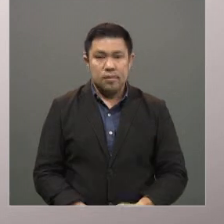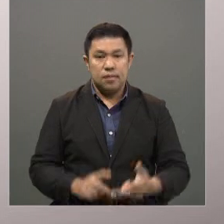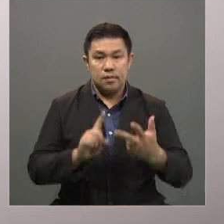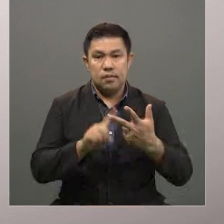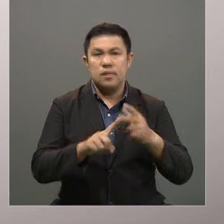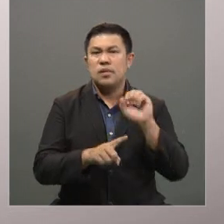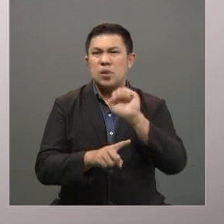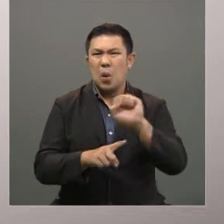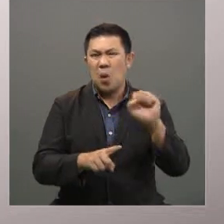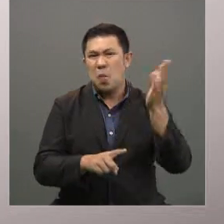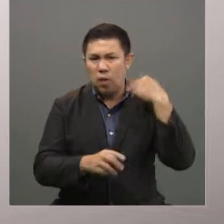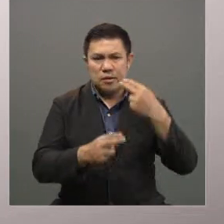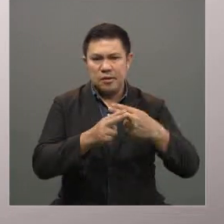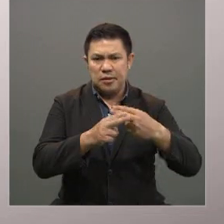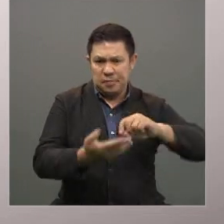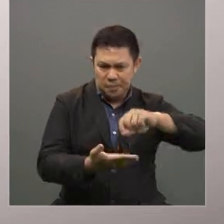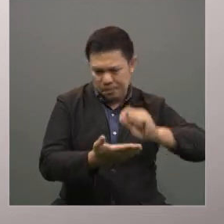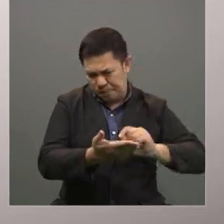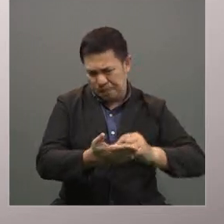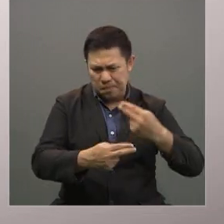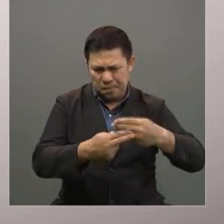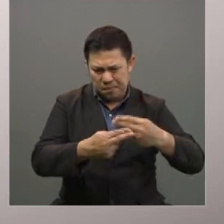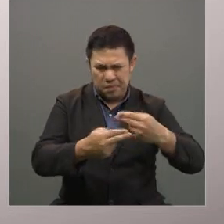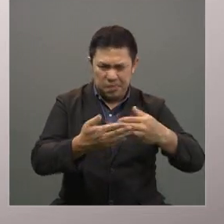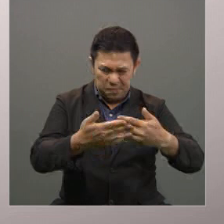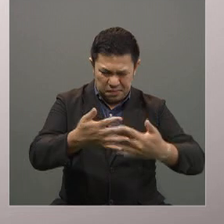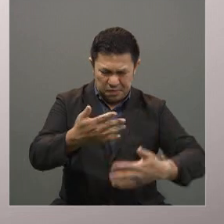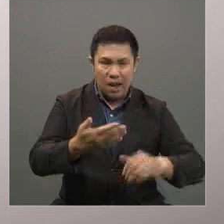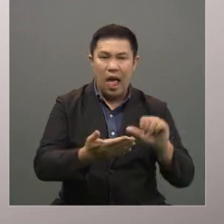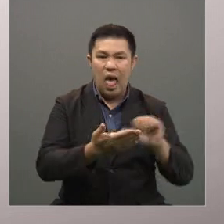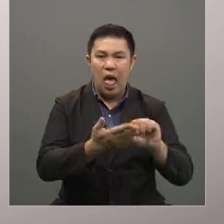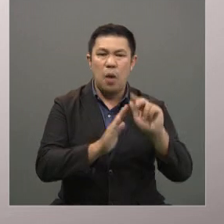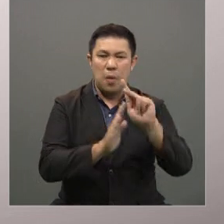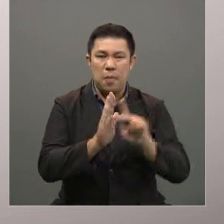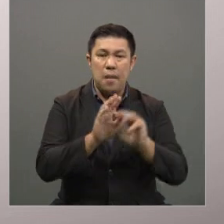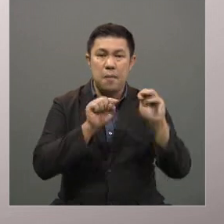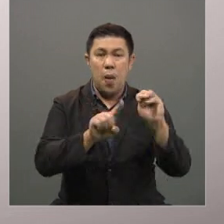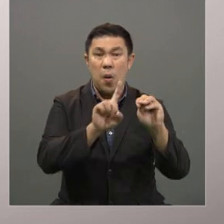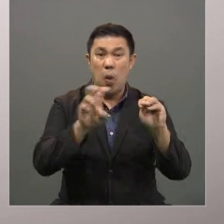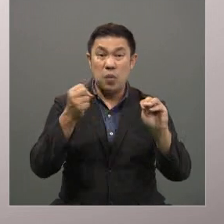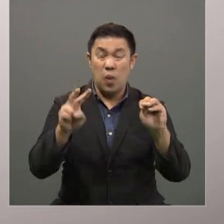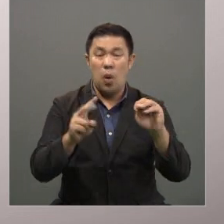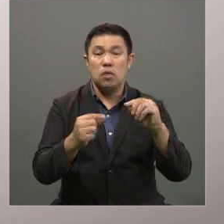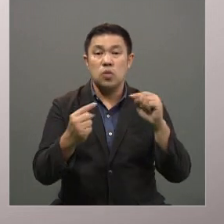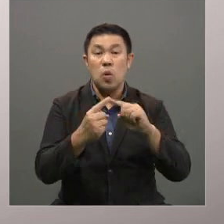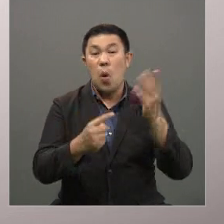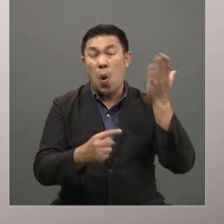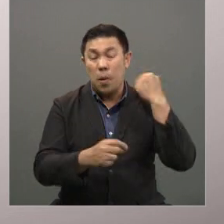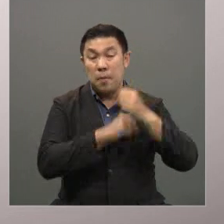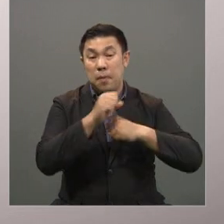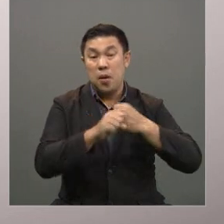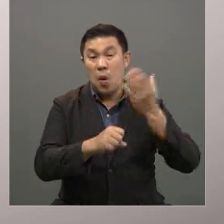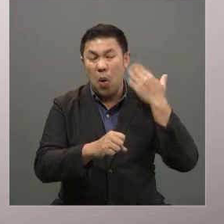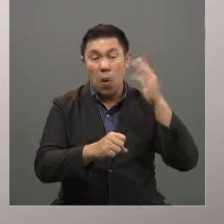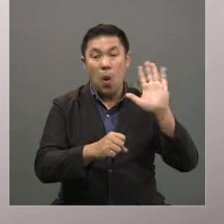สสที่เคยร่วมลงชื่อเข้าชื่อเสนอกฎหมายแก้ไขกฎหมายอาญามาตรา 112ในสภาสมัยที่แล้วด้วยใช่นะคะไปยื่นทั้งที่